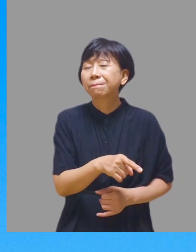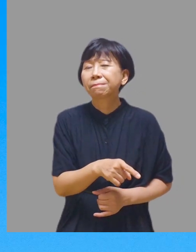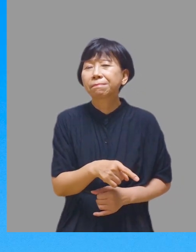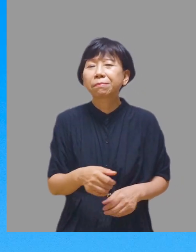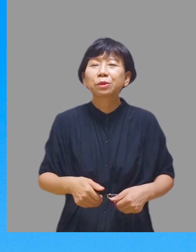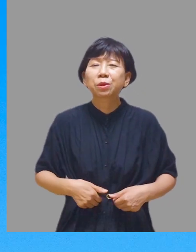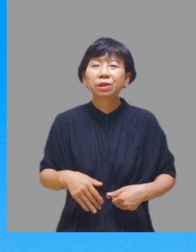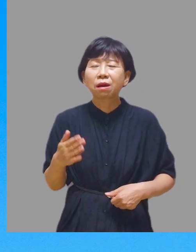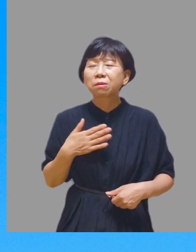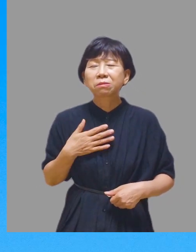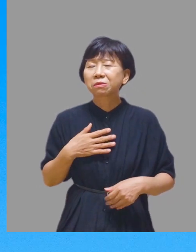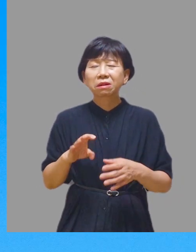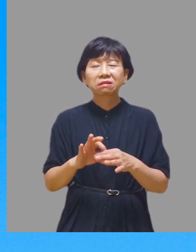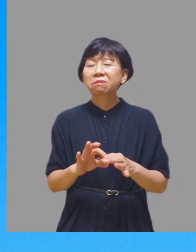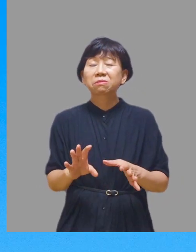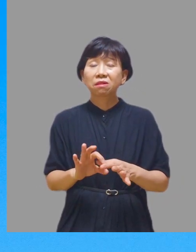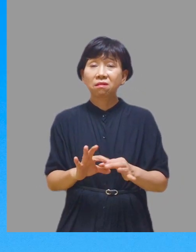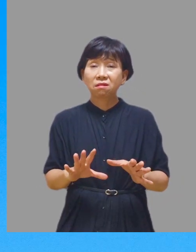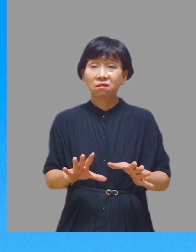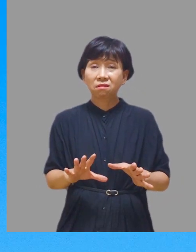나하고 상관없어.